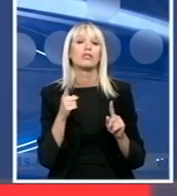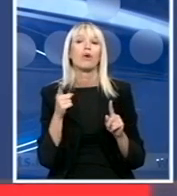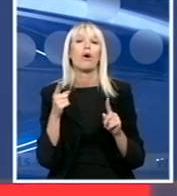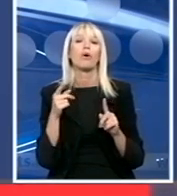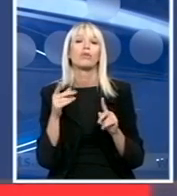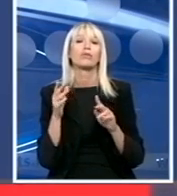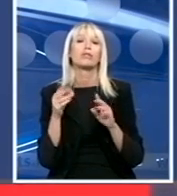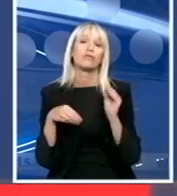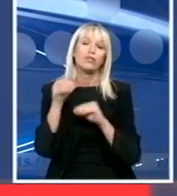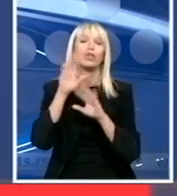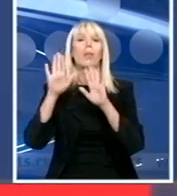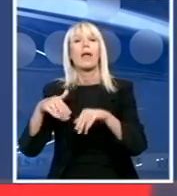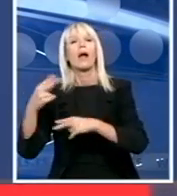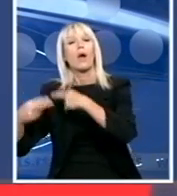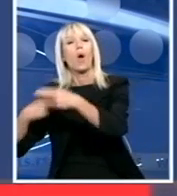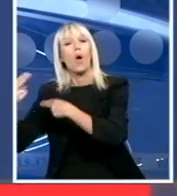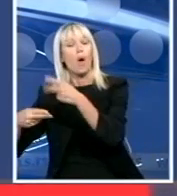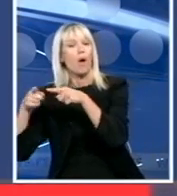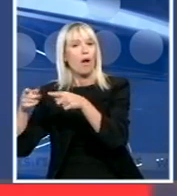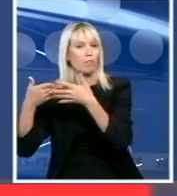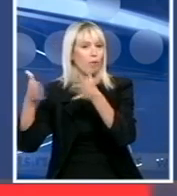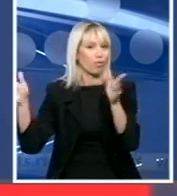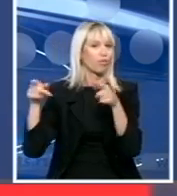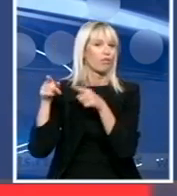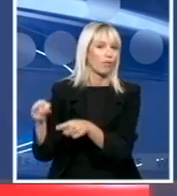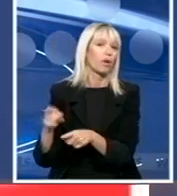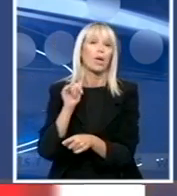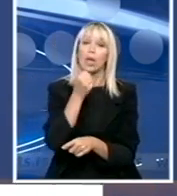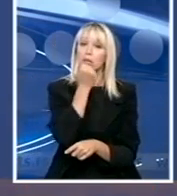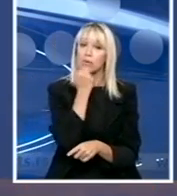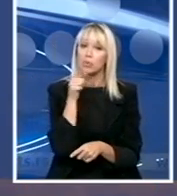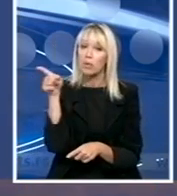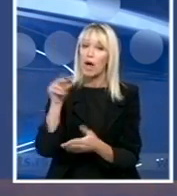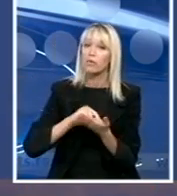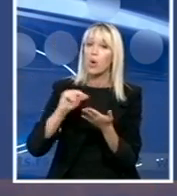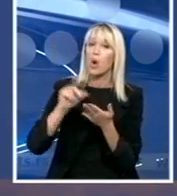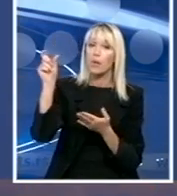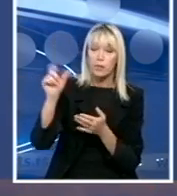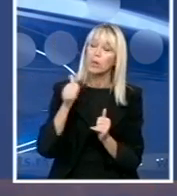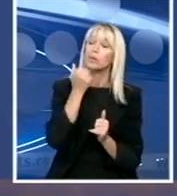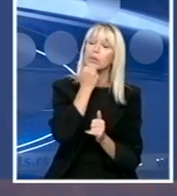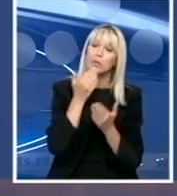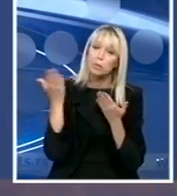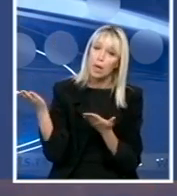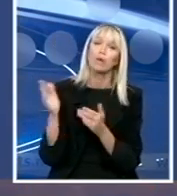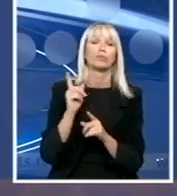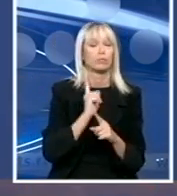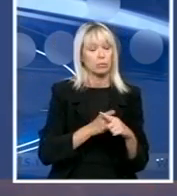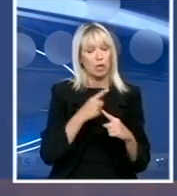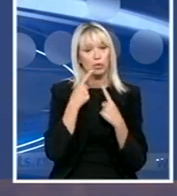prostorima. Znači, to je nešto što ste apsolutno u pravu i što ste ponovili i što treba svi da prenesemo.